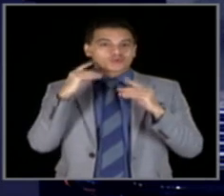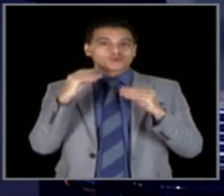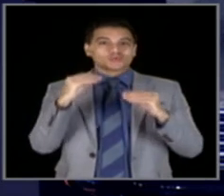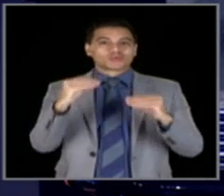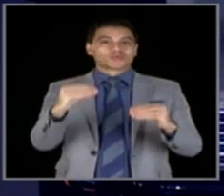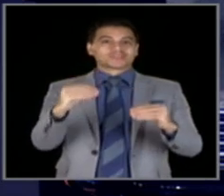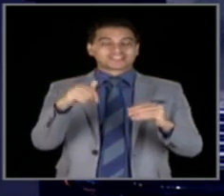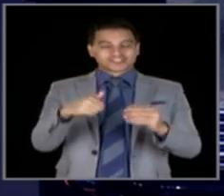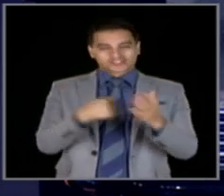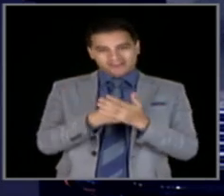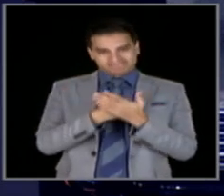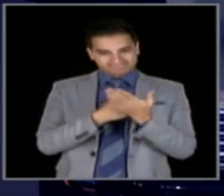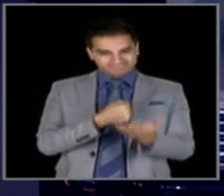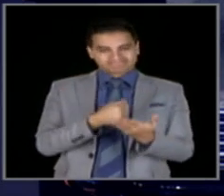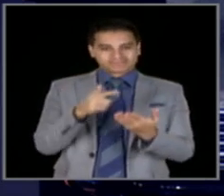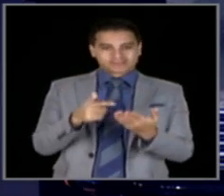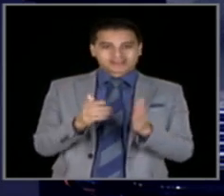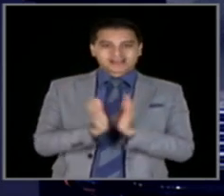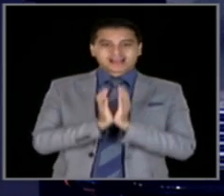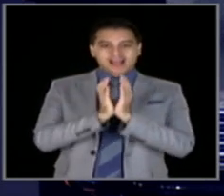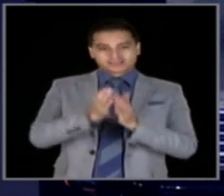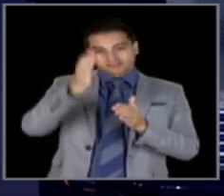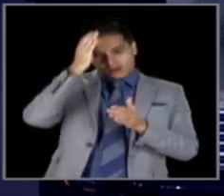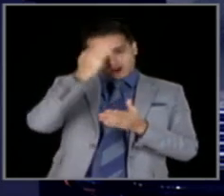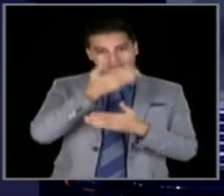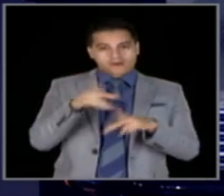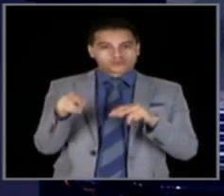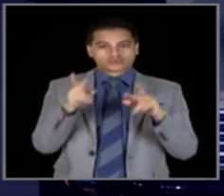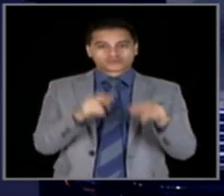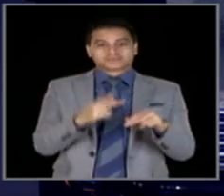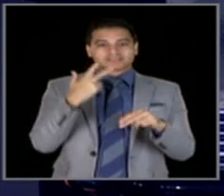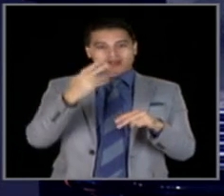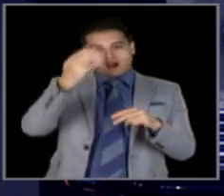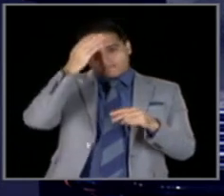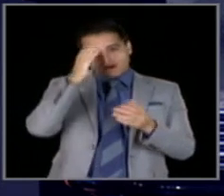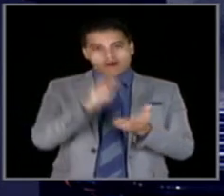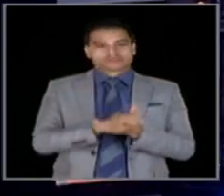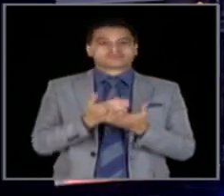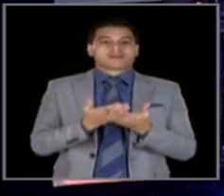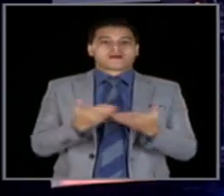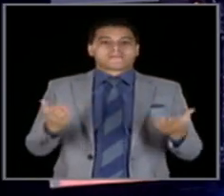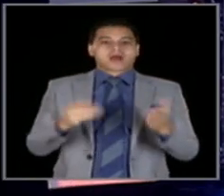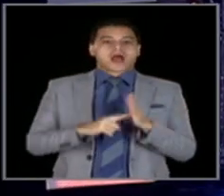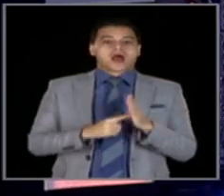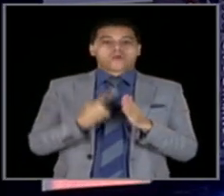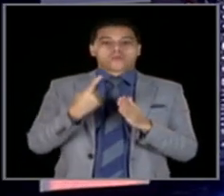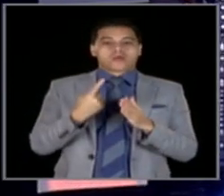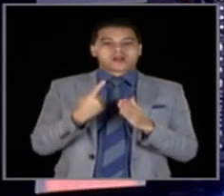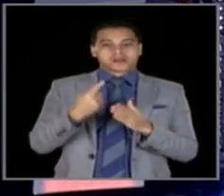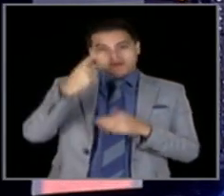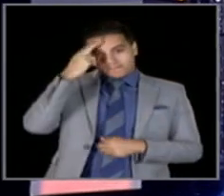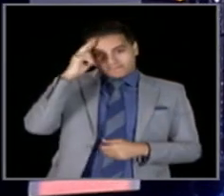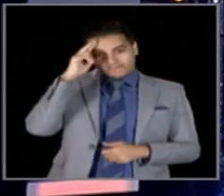تقدير وكوس العباقره الموسم الثالث لعباقره الاصحاب اول حد